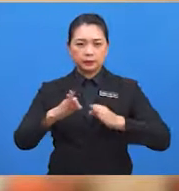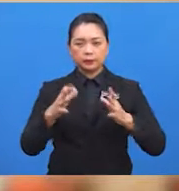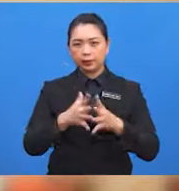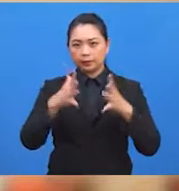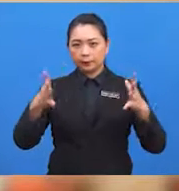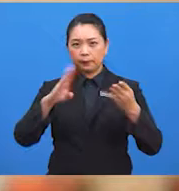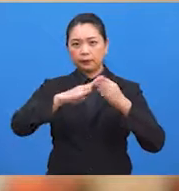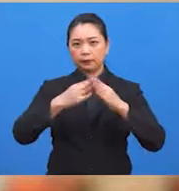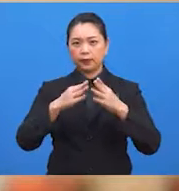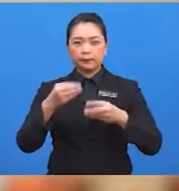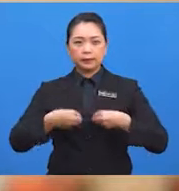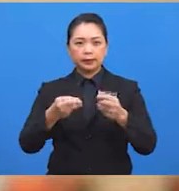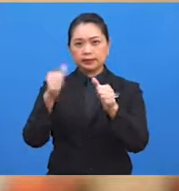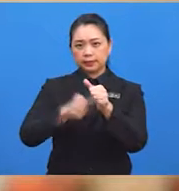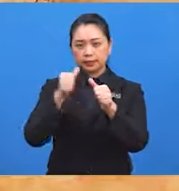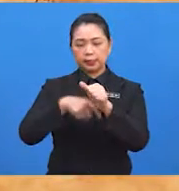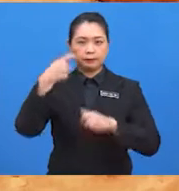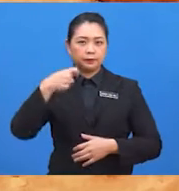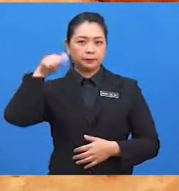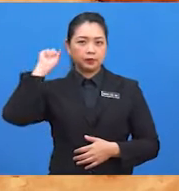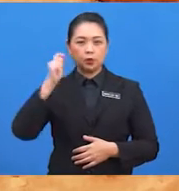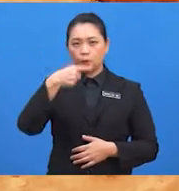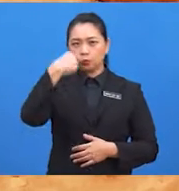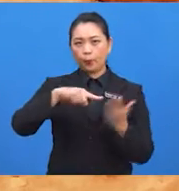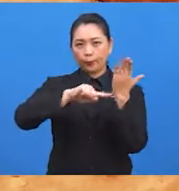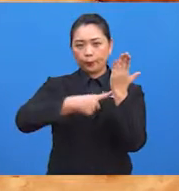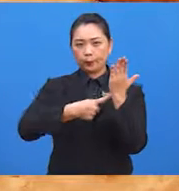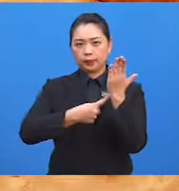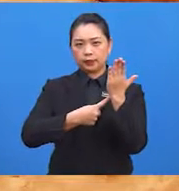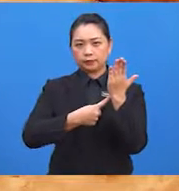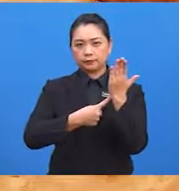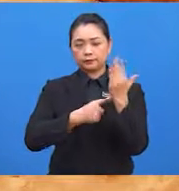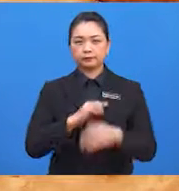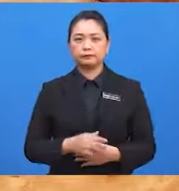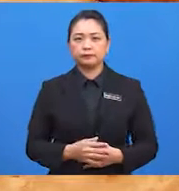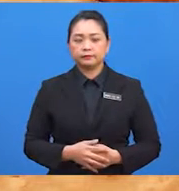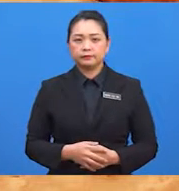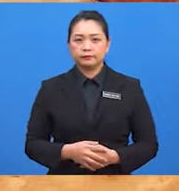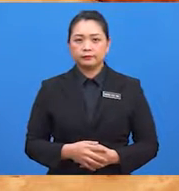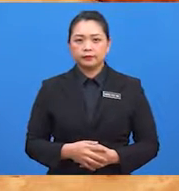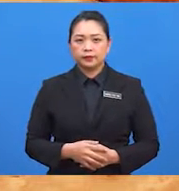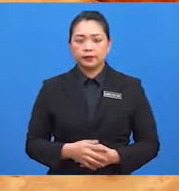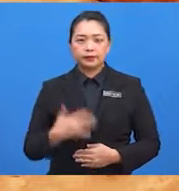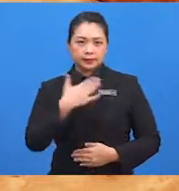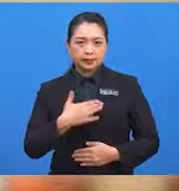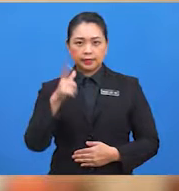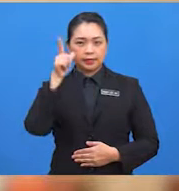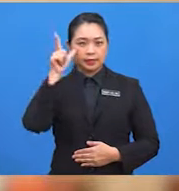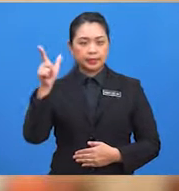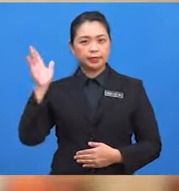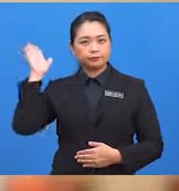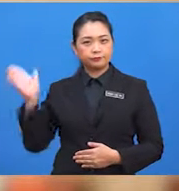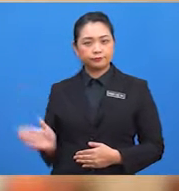perkembangan bandar bagi setiap tamadun. Untuk permulaan sesi pembelajaran kita pada hari ini, sila lihat gambar